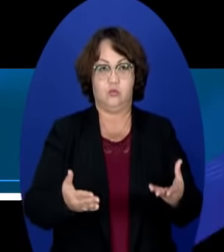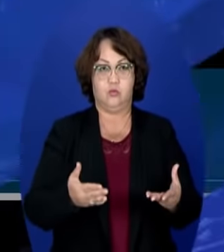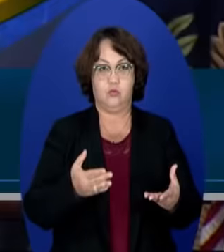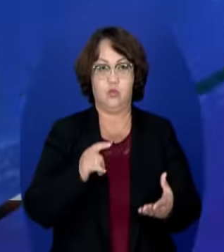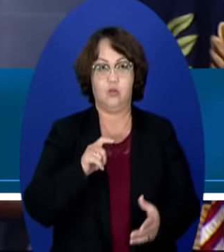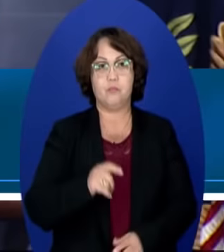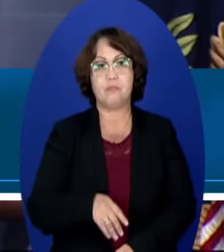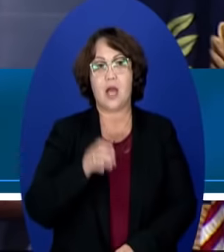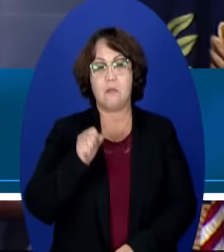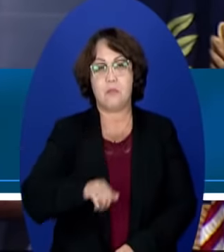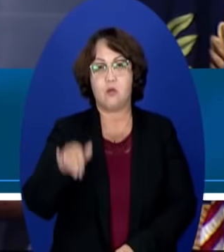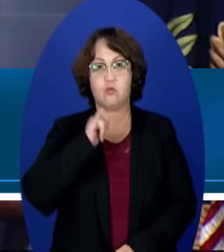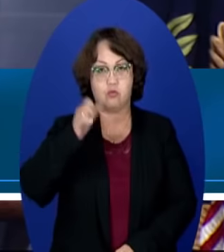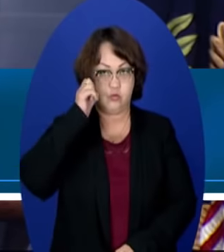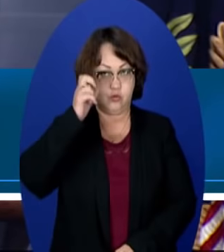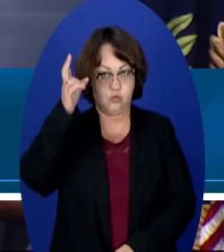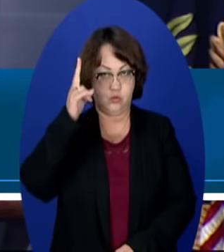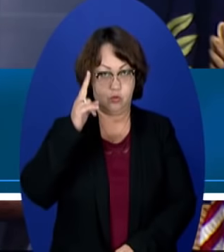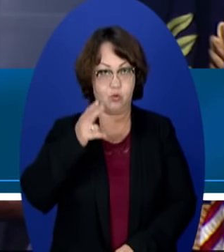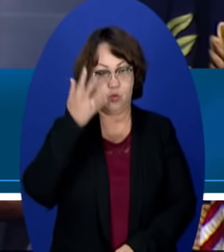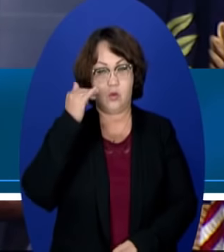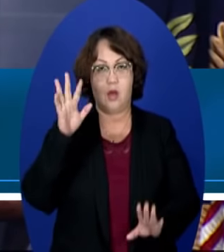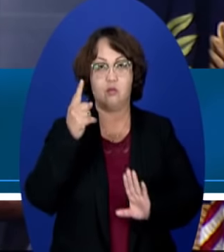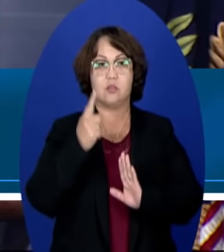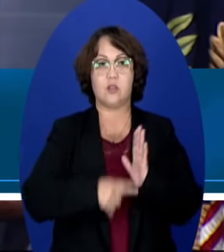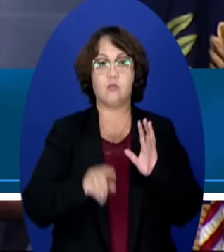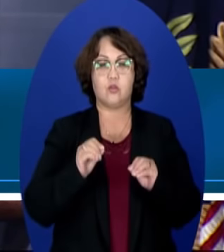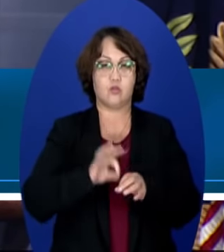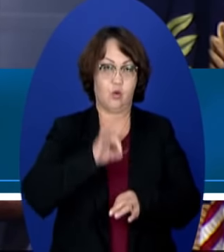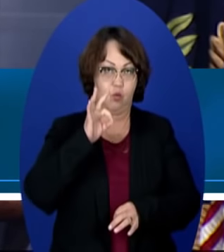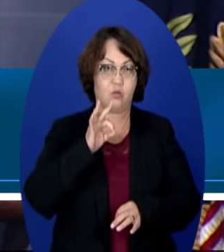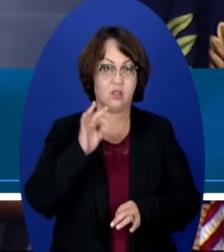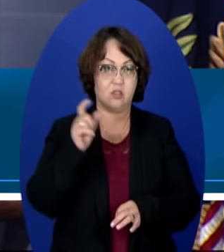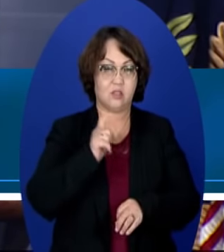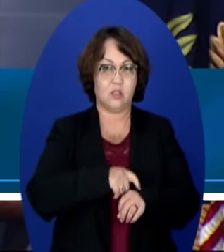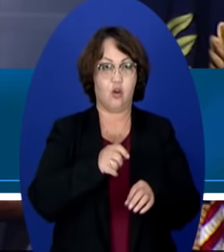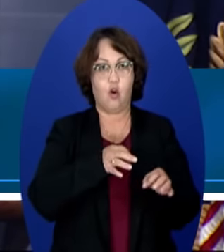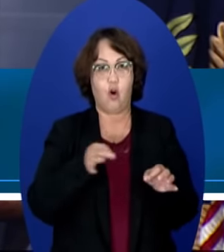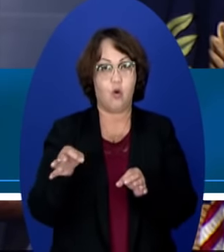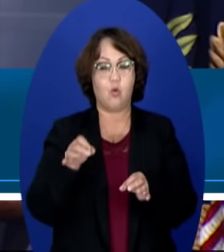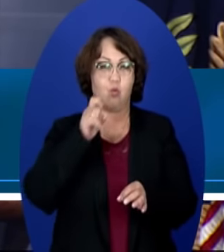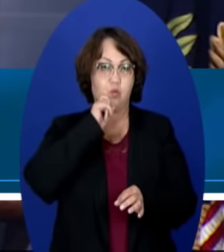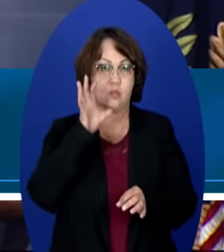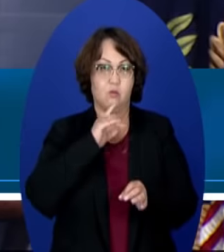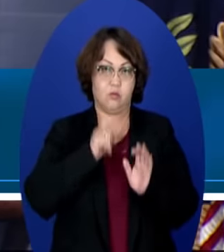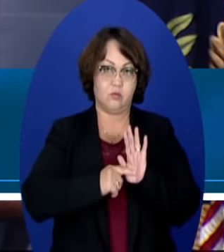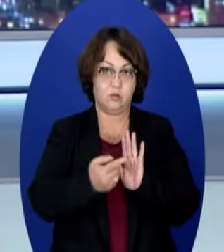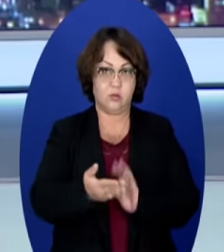хөгжим. Америкийн нэгдсэн улсын ерөнхийлөгч Трамп ирэх 11-р сард болох сонгуулийн тавыг хойшлуулахыг хүсэхгүй байгаагаа